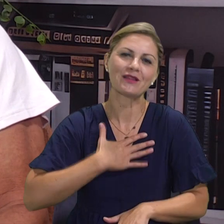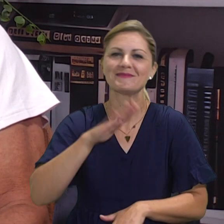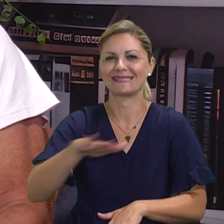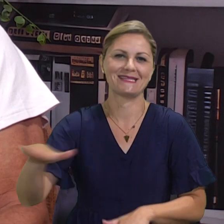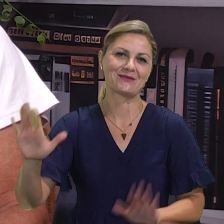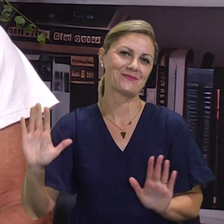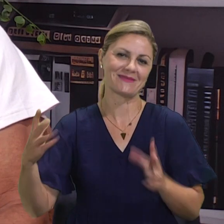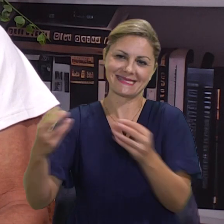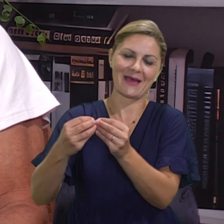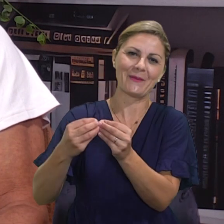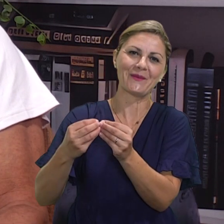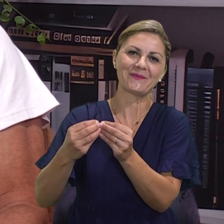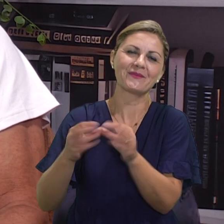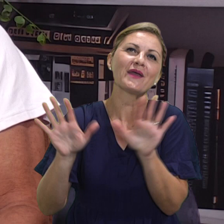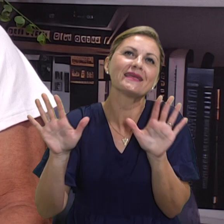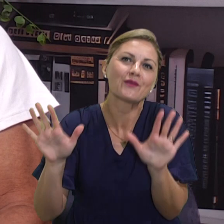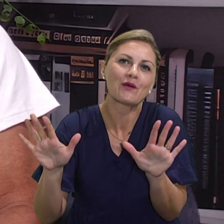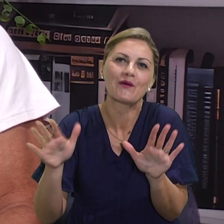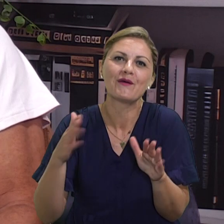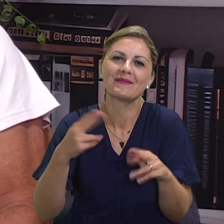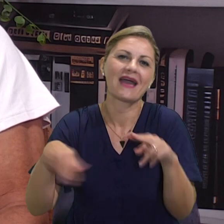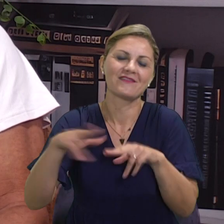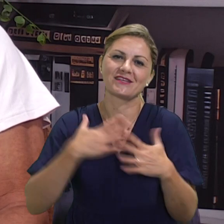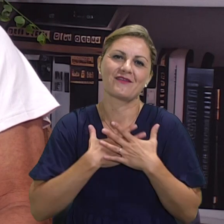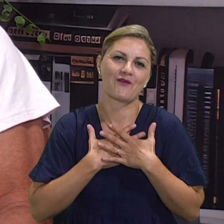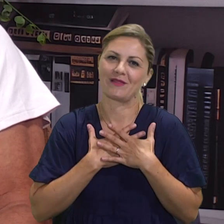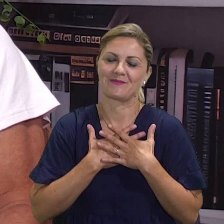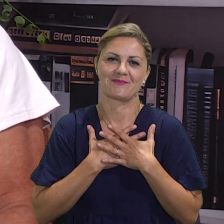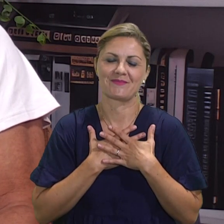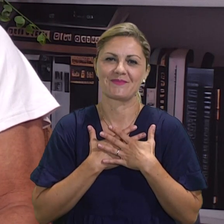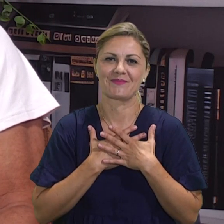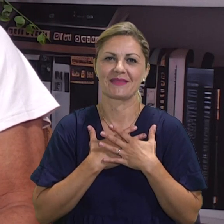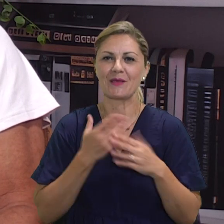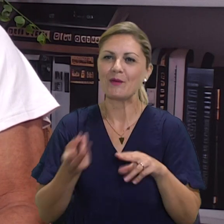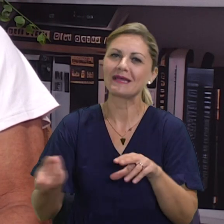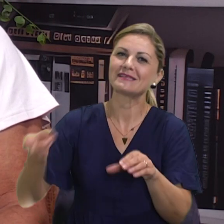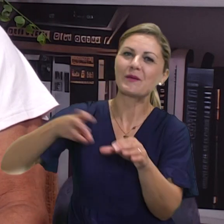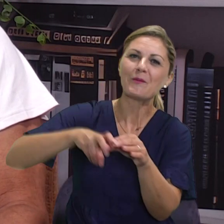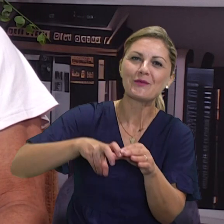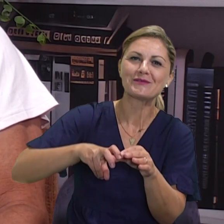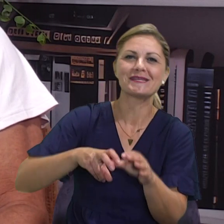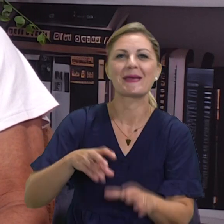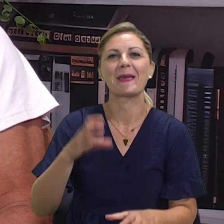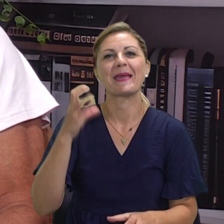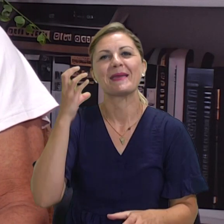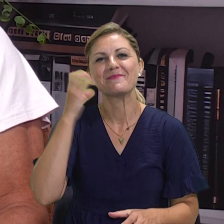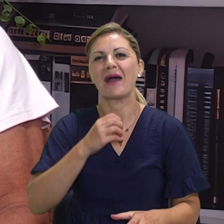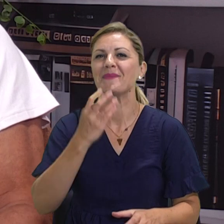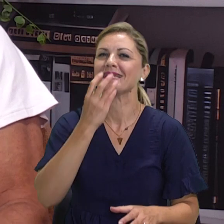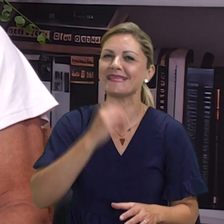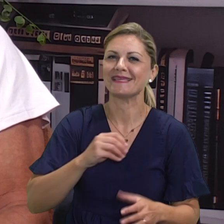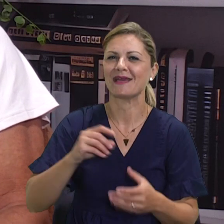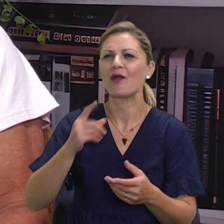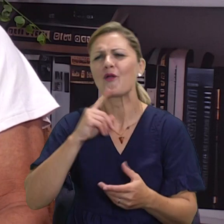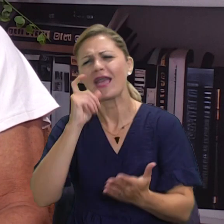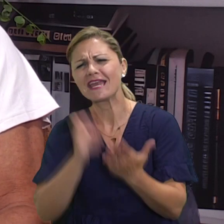dicom. To s dicom, jer smo mi nastupali bili i radili. I tu smo radili kvizove pa bi se uključile, a to je bilo zanimljivo, kad bi se uključile babe i dide u kvizove